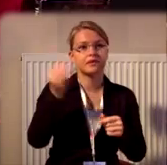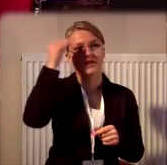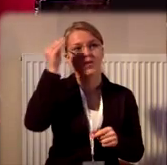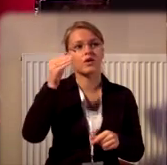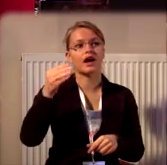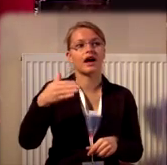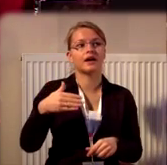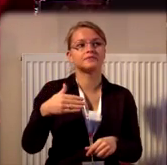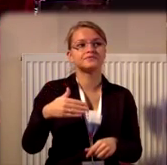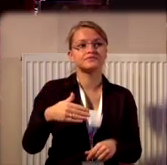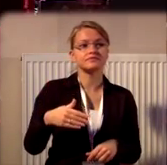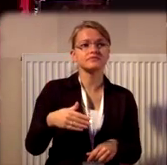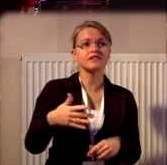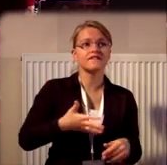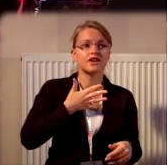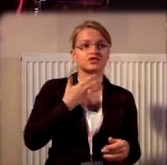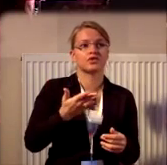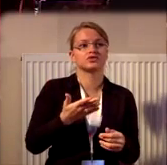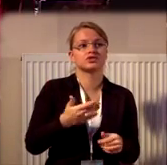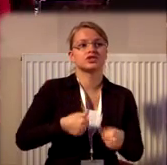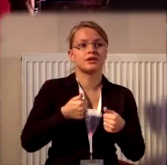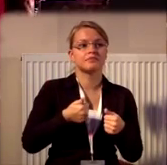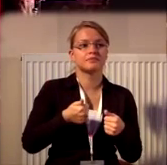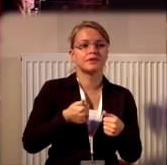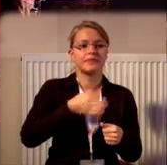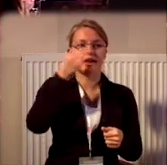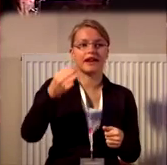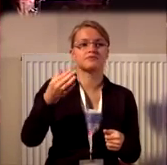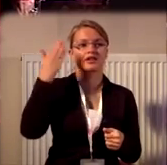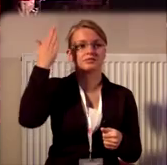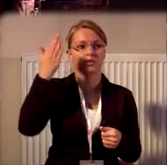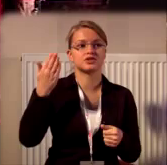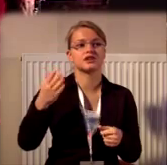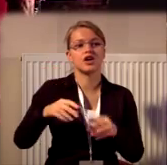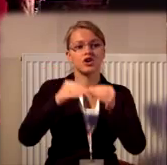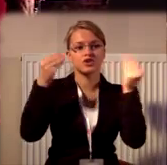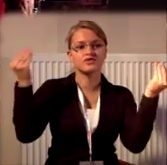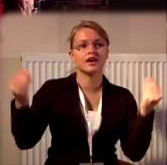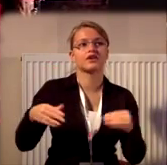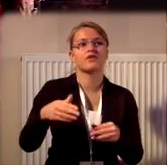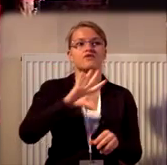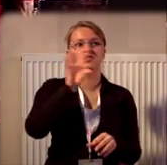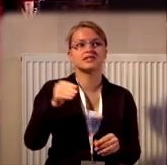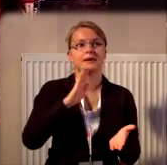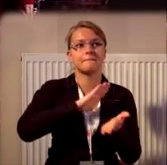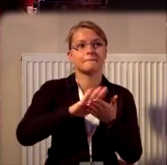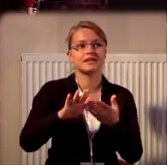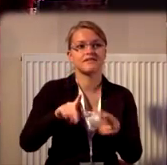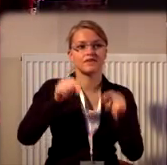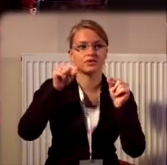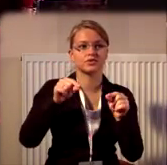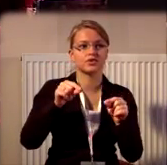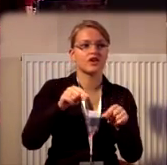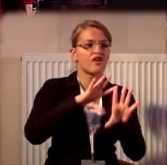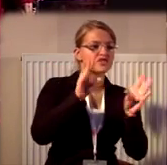tolerancji i wrażliwości. To najdoskonalsza forma społeczeństwa, w której funkcjonują i rozwijają się wszyscy bez wyjątku, czyli i